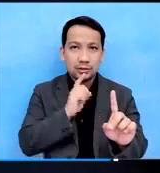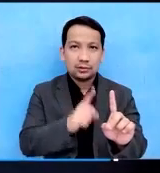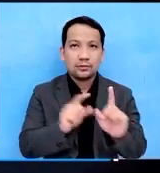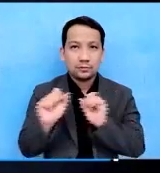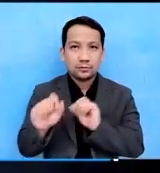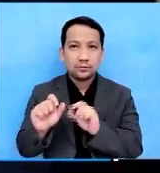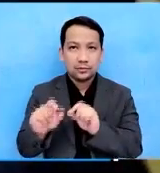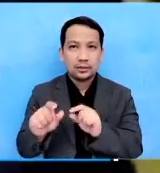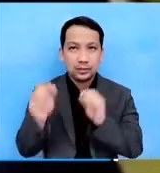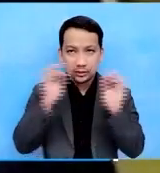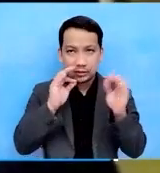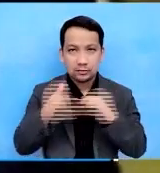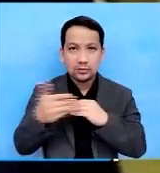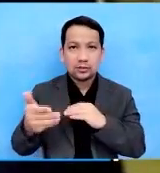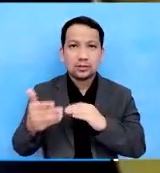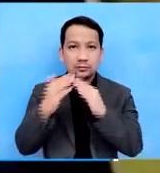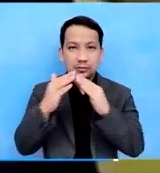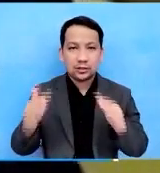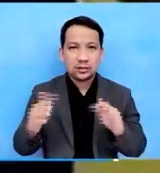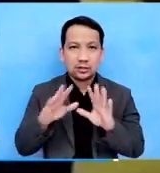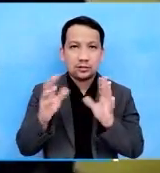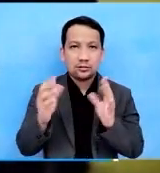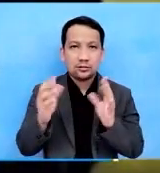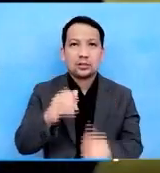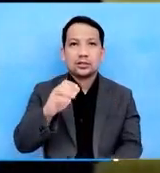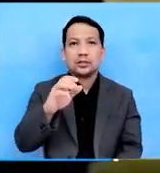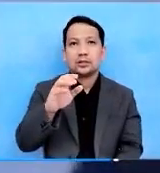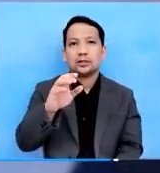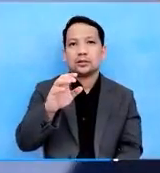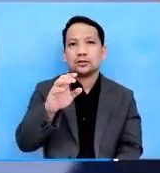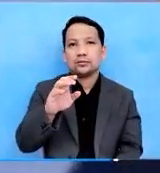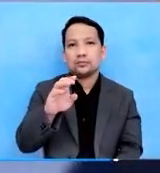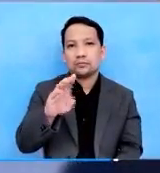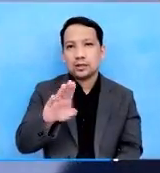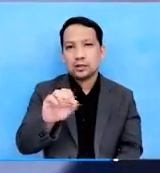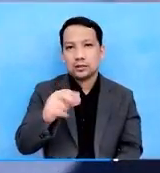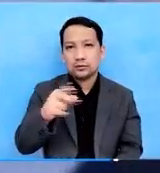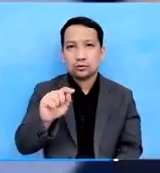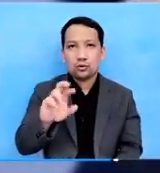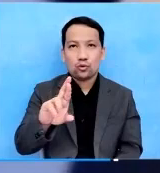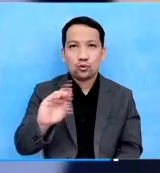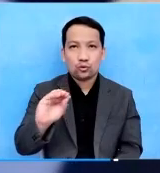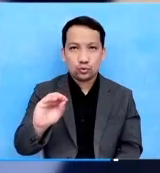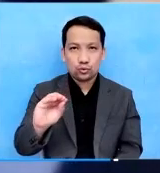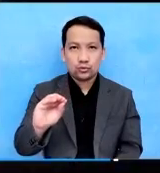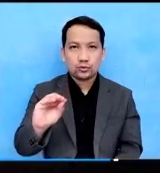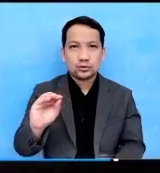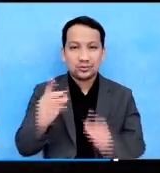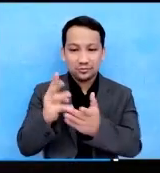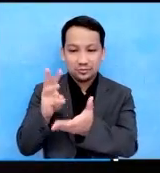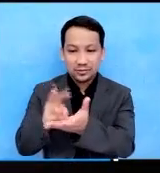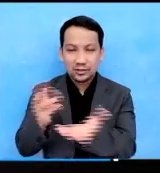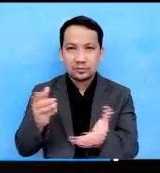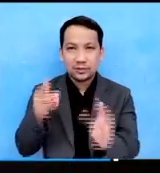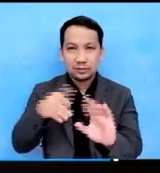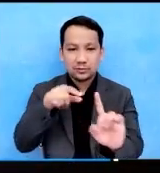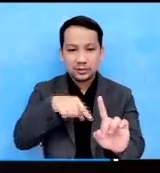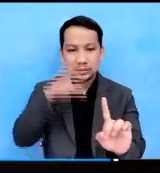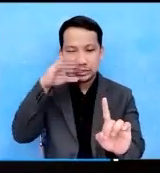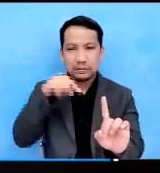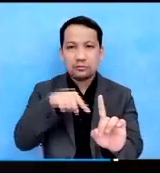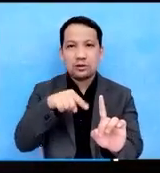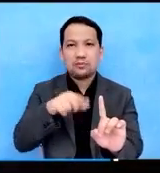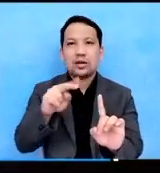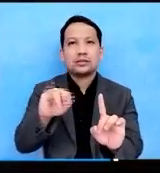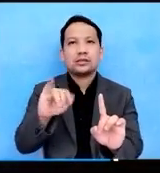Sa harap pa ng kanyang bahay sa Barangay Bahay Toro sa Quezon City, nadakip ang lalaking yan sa buy-bust operation kagabi. Kinilala ang suspect na si